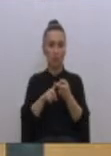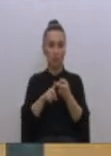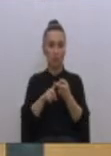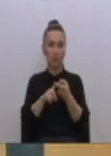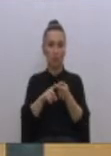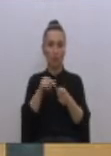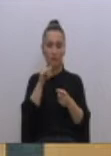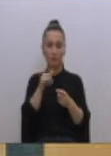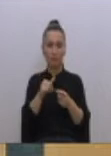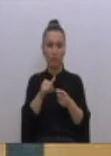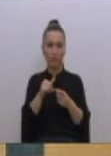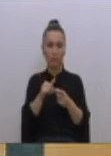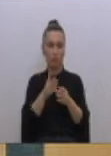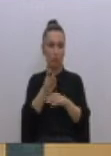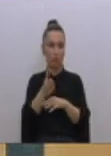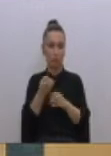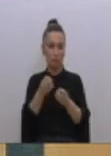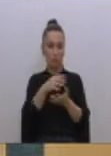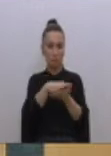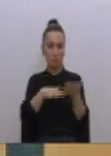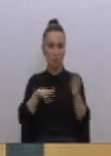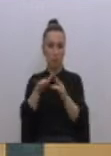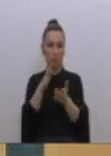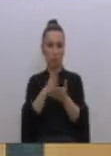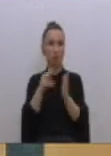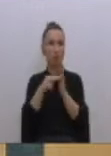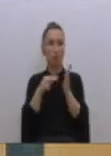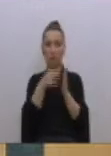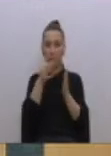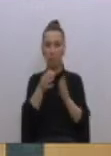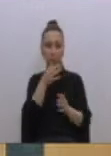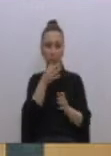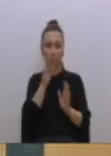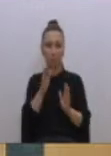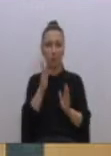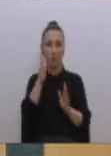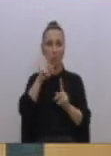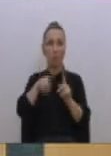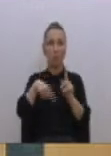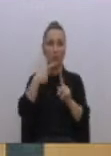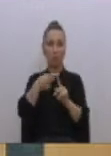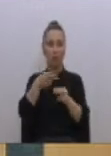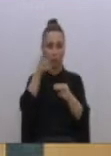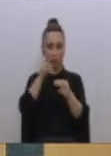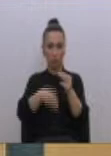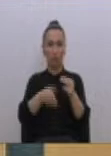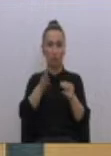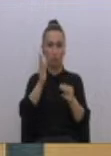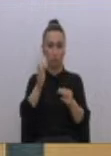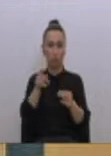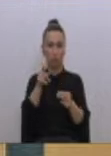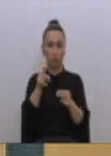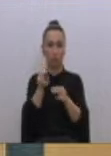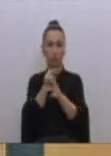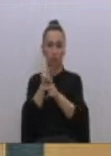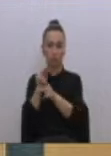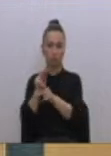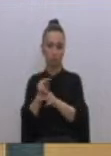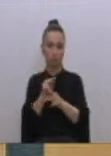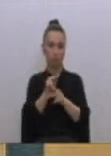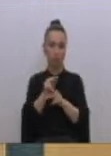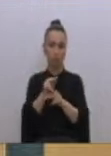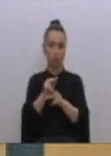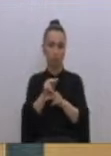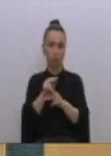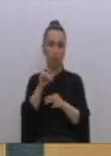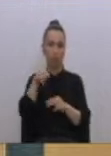ვერ შევარჯერ, მიმდინარე პროცესია და მომავალი წლისთვის დასრულებული იქნება აღნიშნული